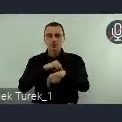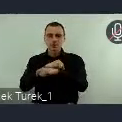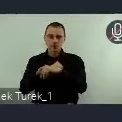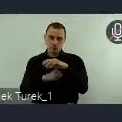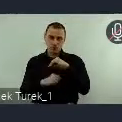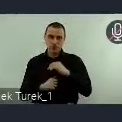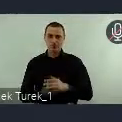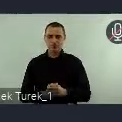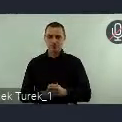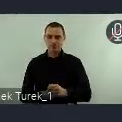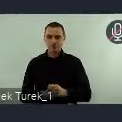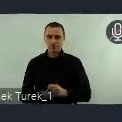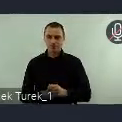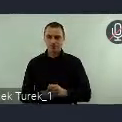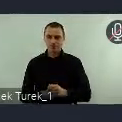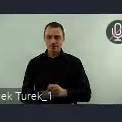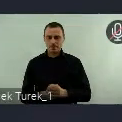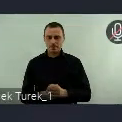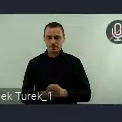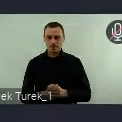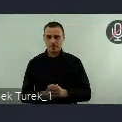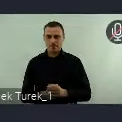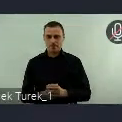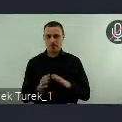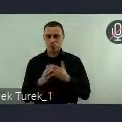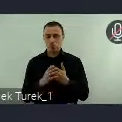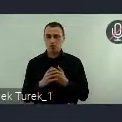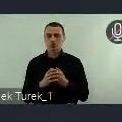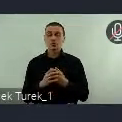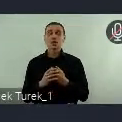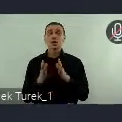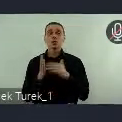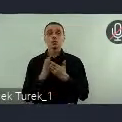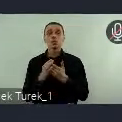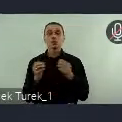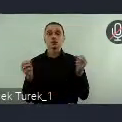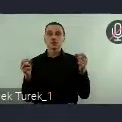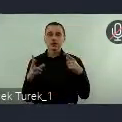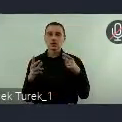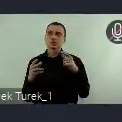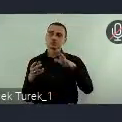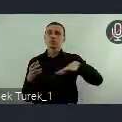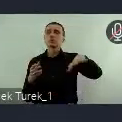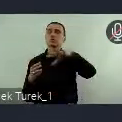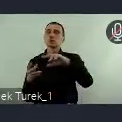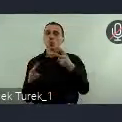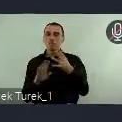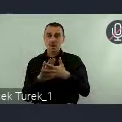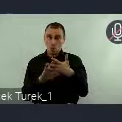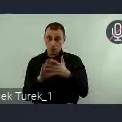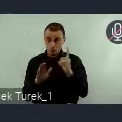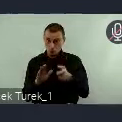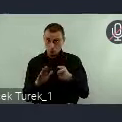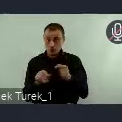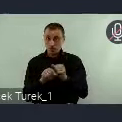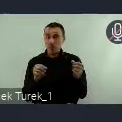alternatywnym tutaj się pytania a kwestia portali to już było A jeśli robimy kino plenerowe to film powinien być tłumaczone przez tłumaczy może być odtwarzany film z